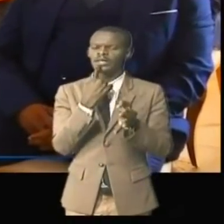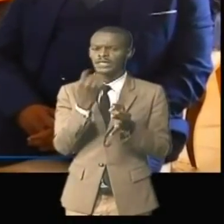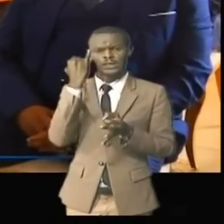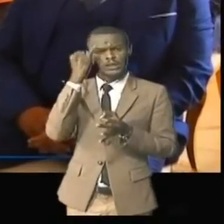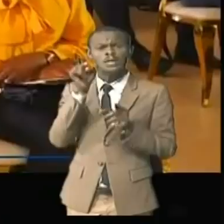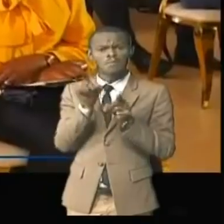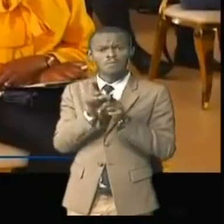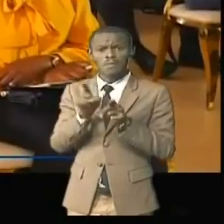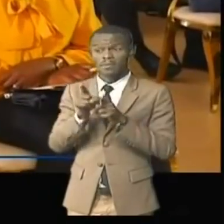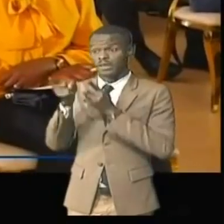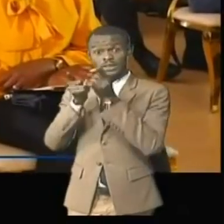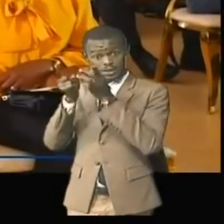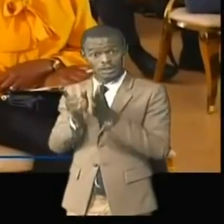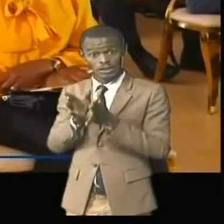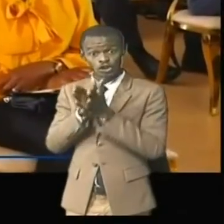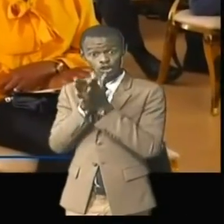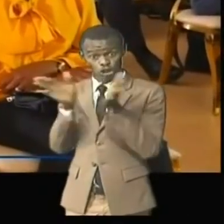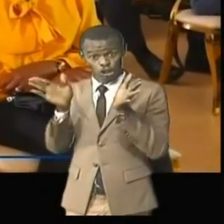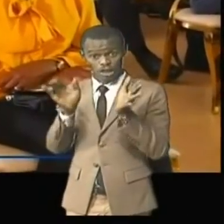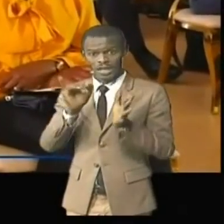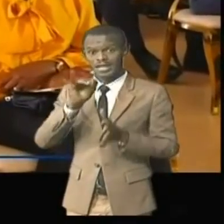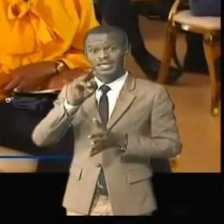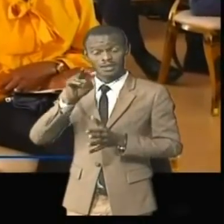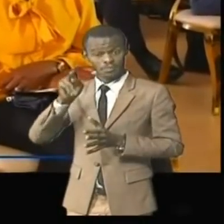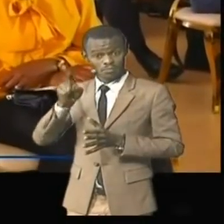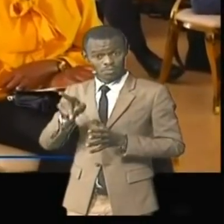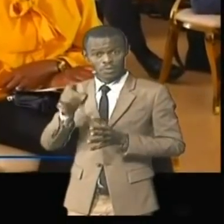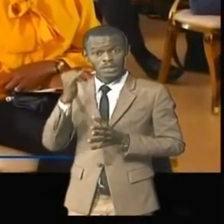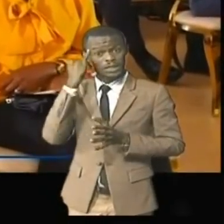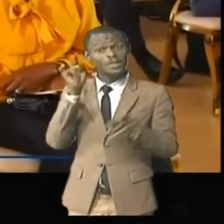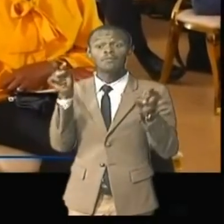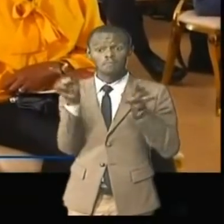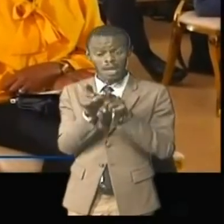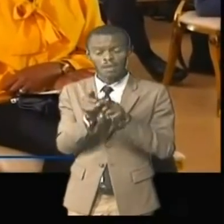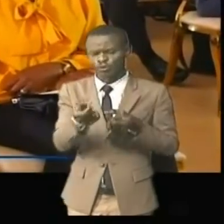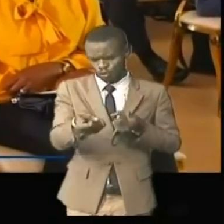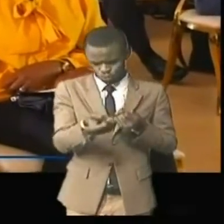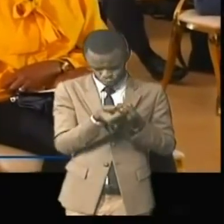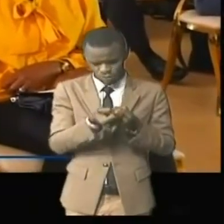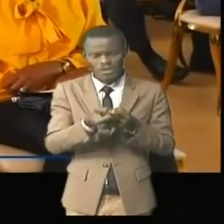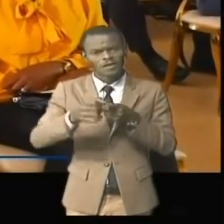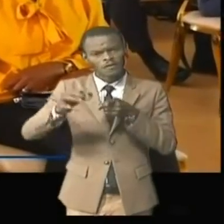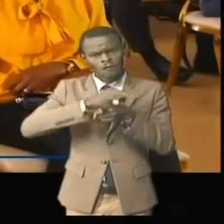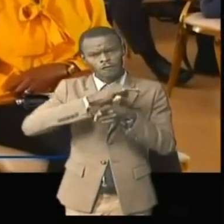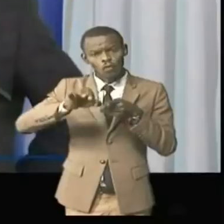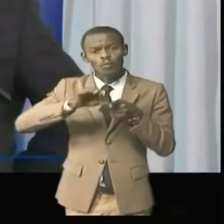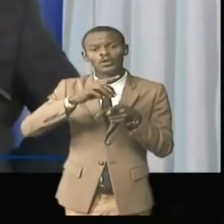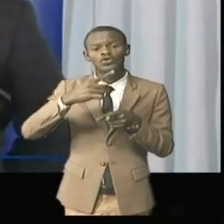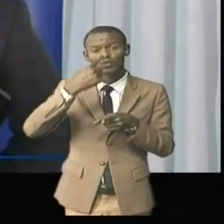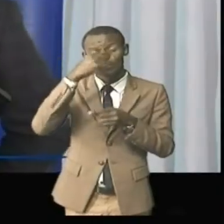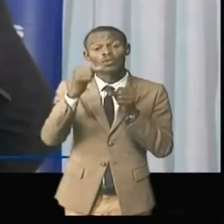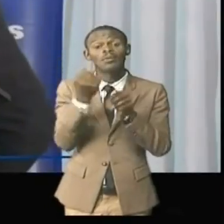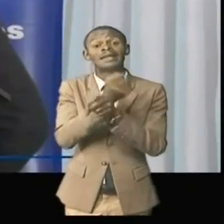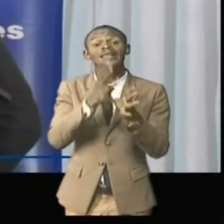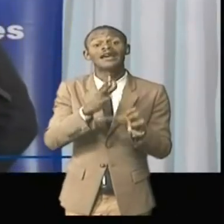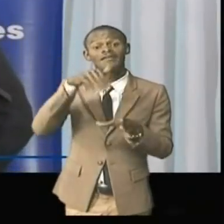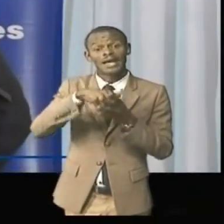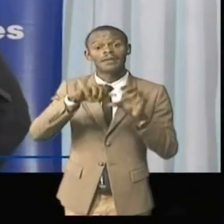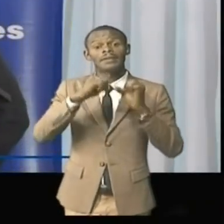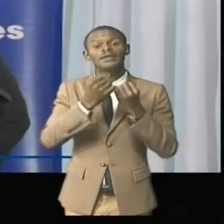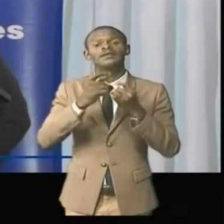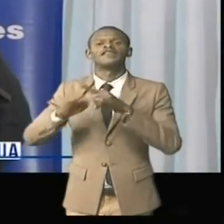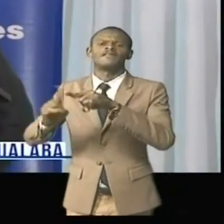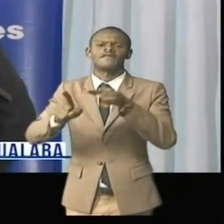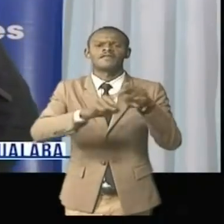Patrick Kayembe Soumpi, dans sa circonscription bénéfique aux inscrits pour la formation. La formation professionnelle se compose,